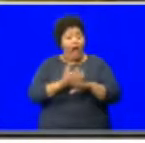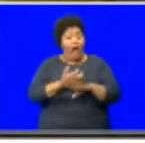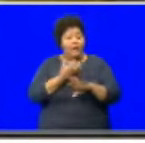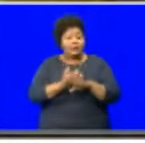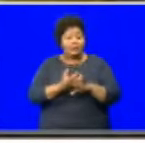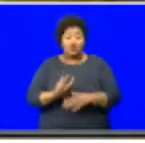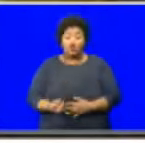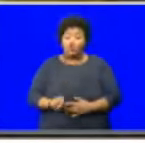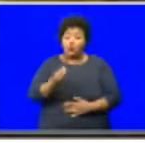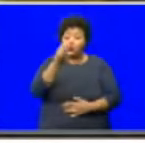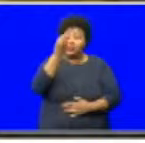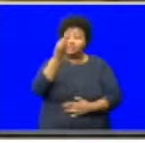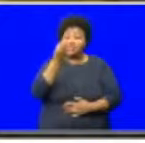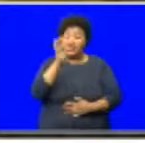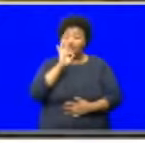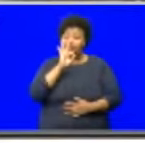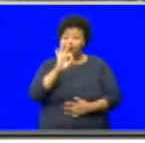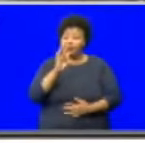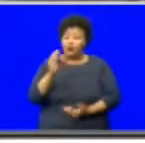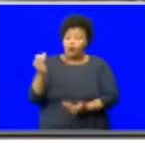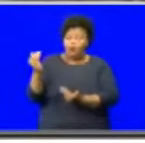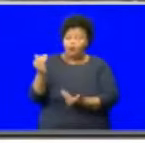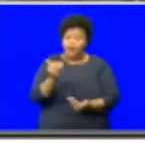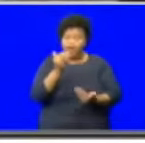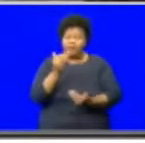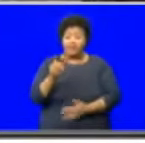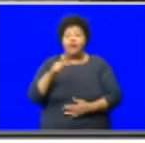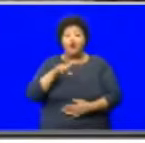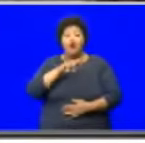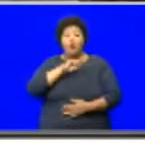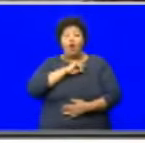njengoba yena bekakade yatilungiselele ukuthi